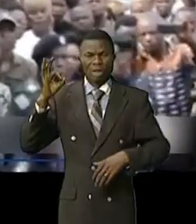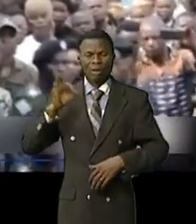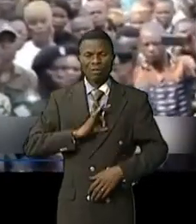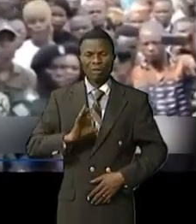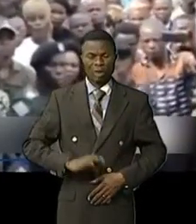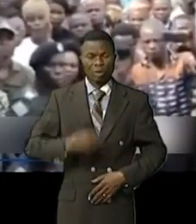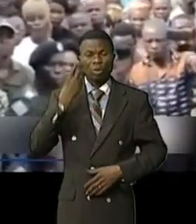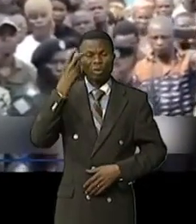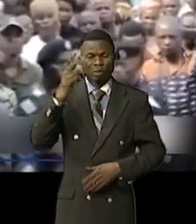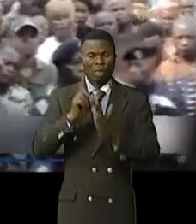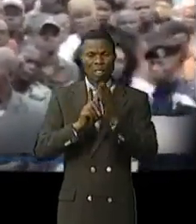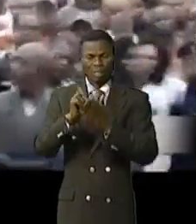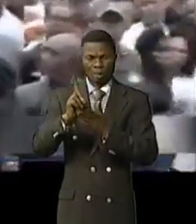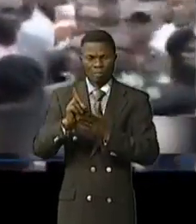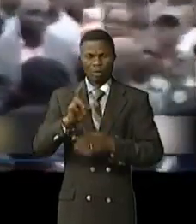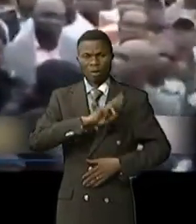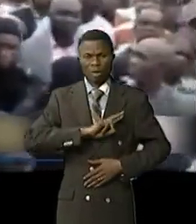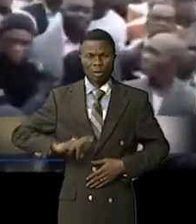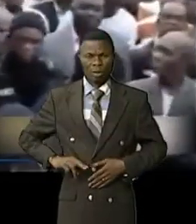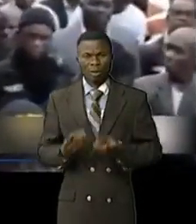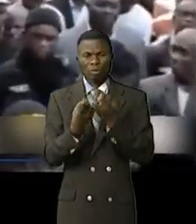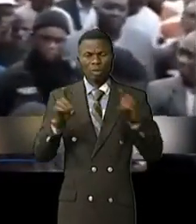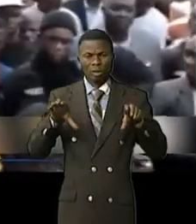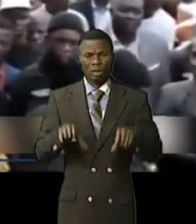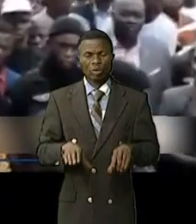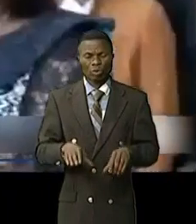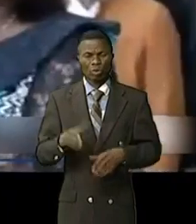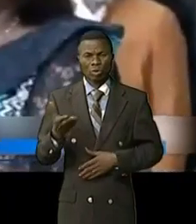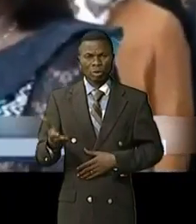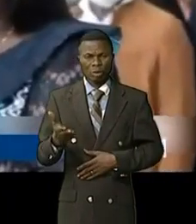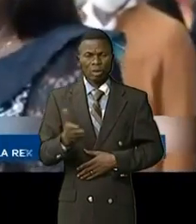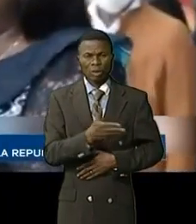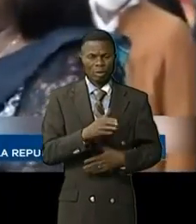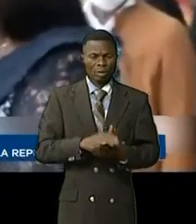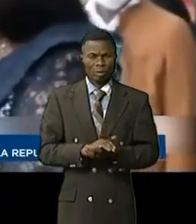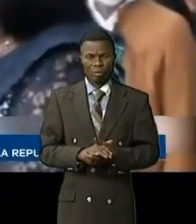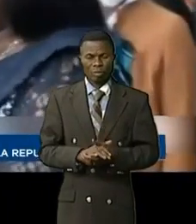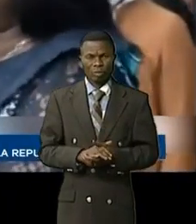sa vision du développement de la République démocratique du Congo. La